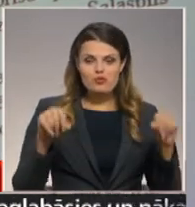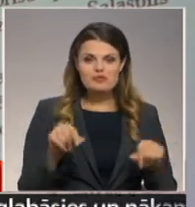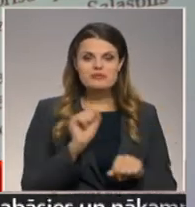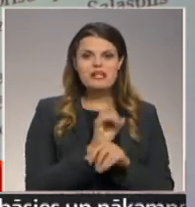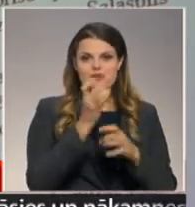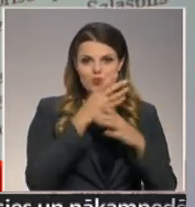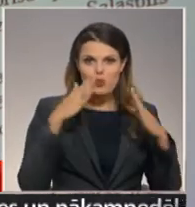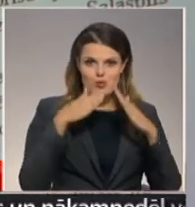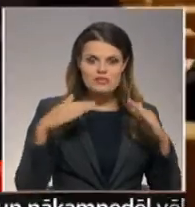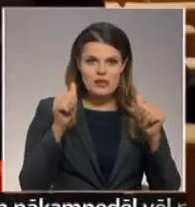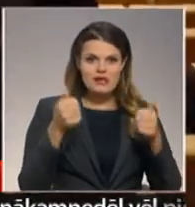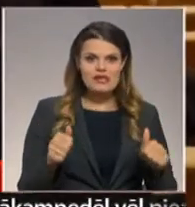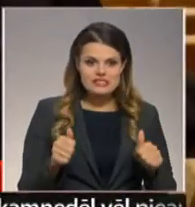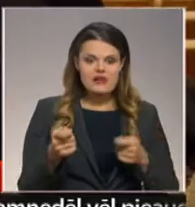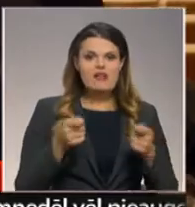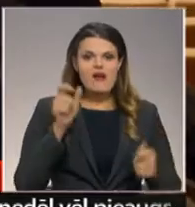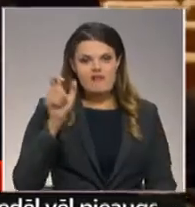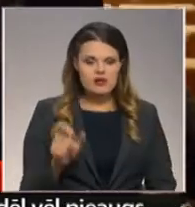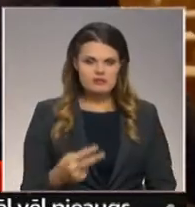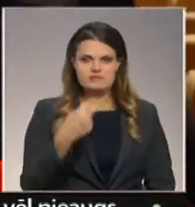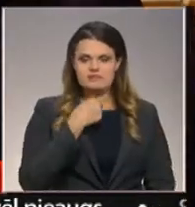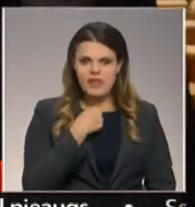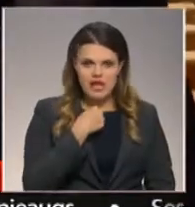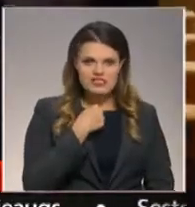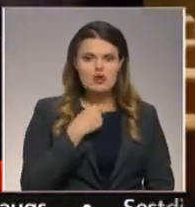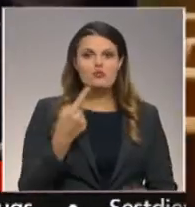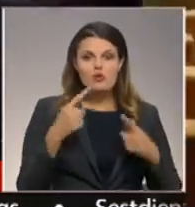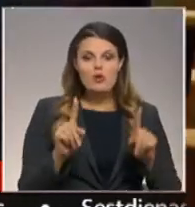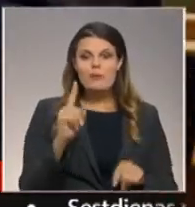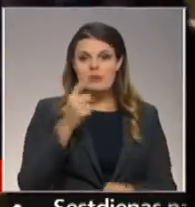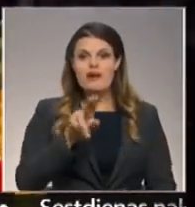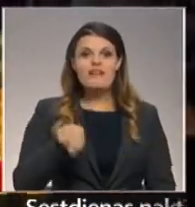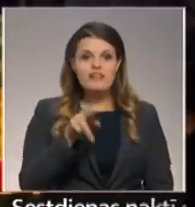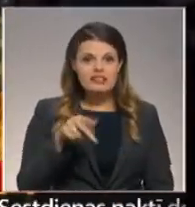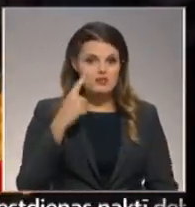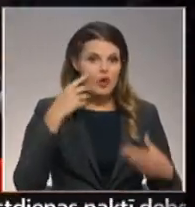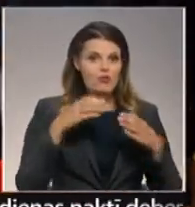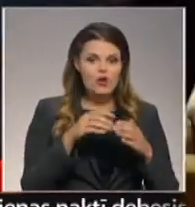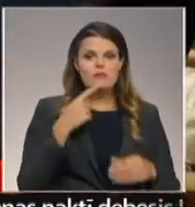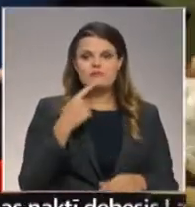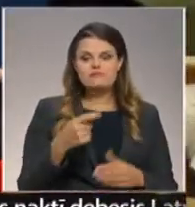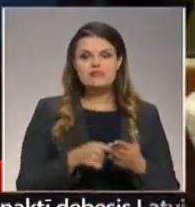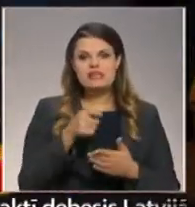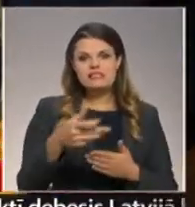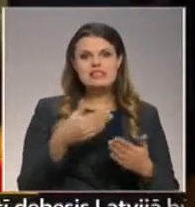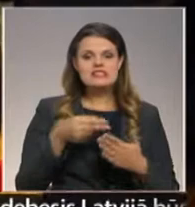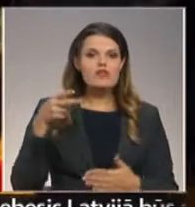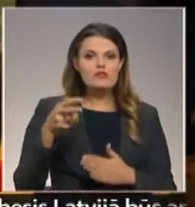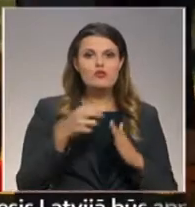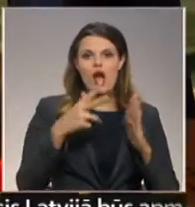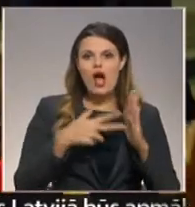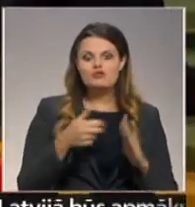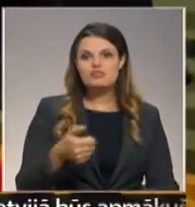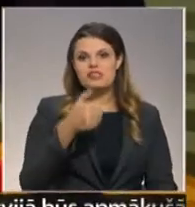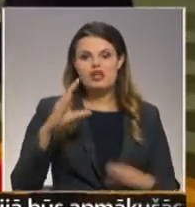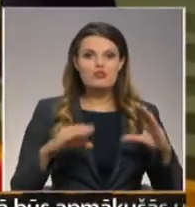Salaspils kultūras nams izveidi, to vadītājām bijis negaidīts pārsteigums, jo 1. Decembrī doma noteikusi iesniegt savus 2018.